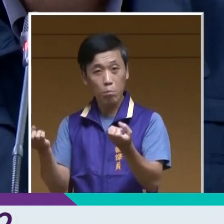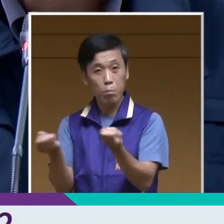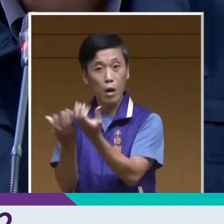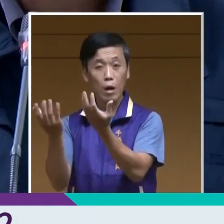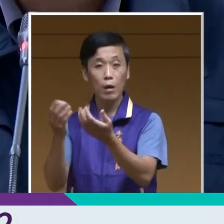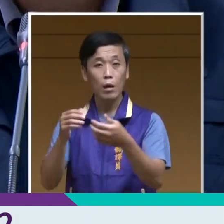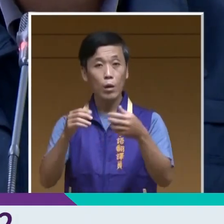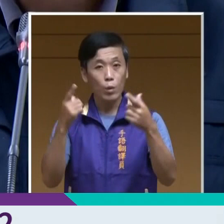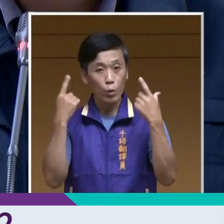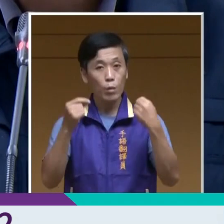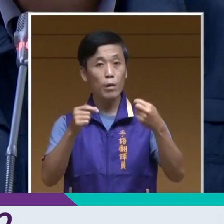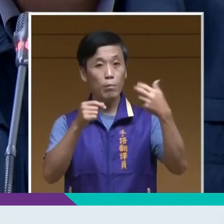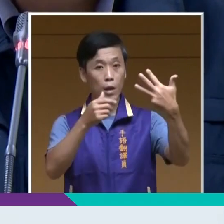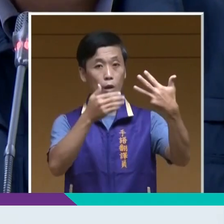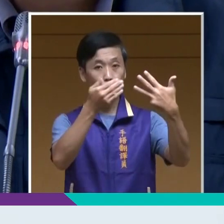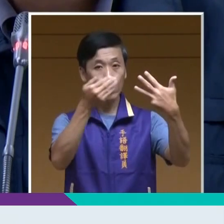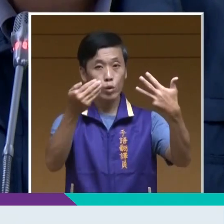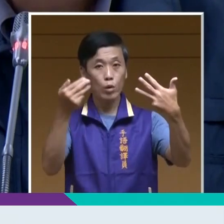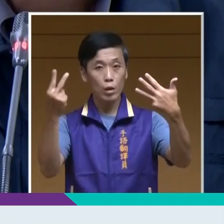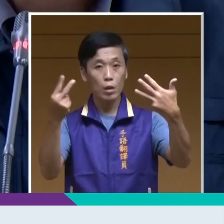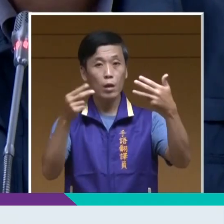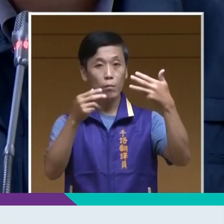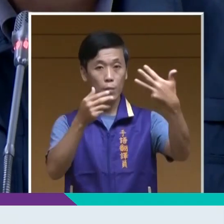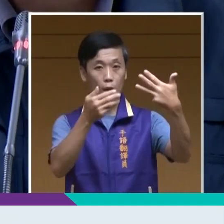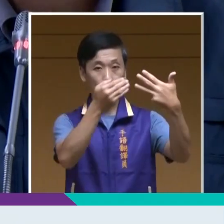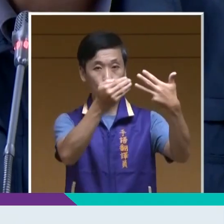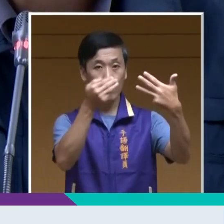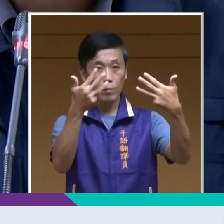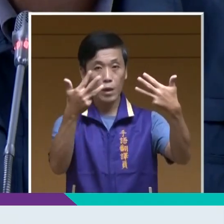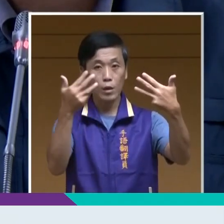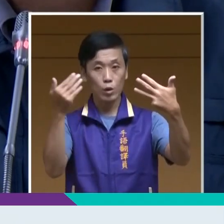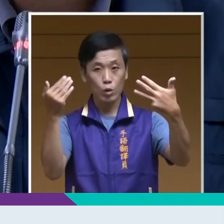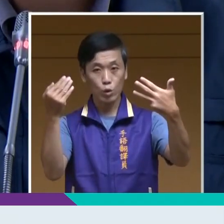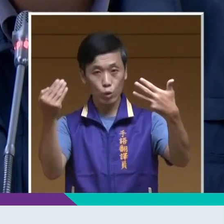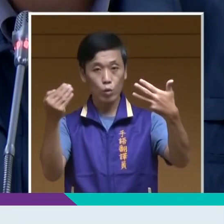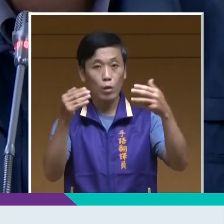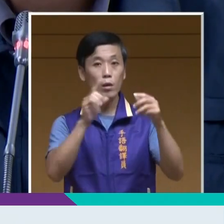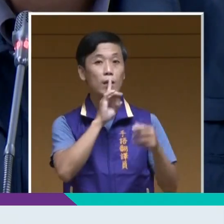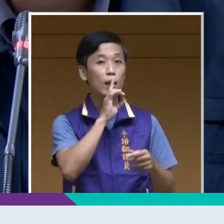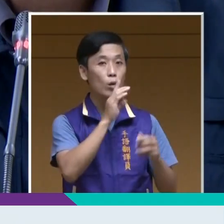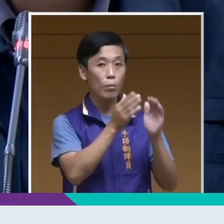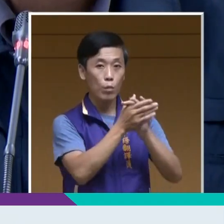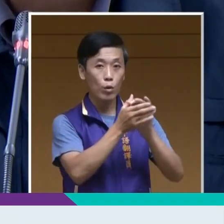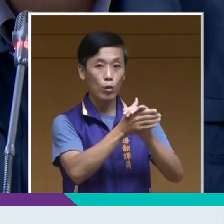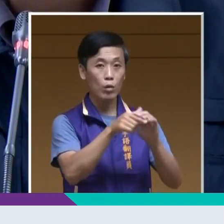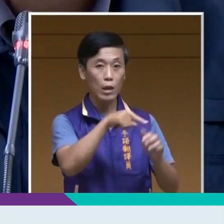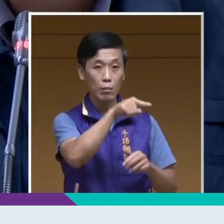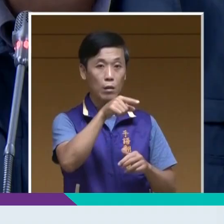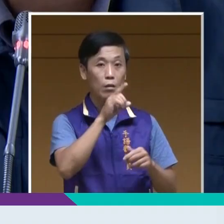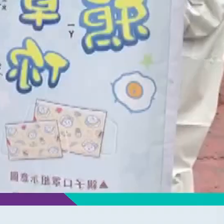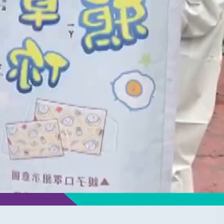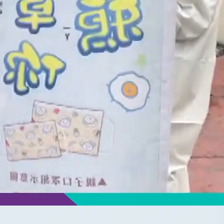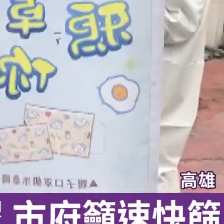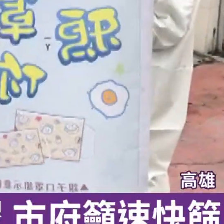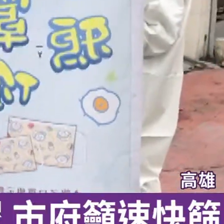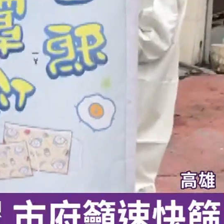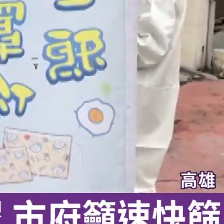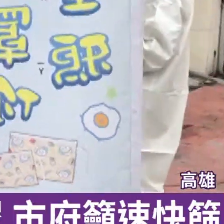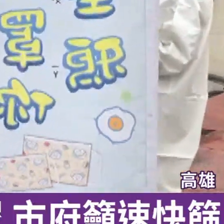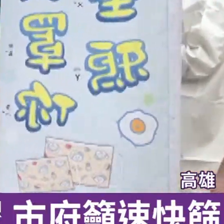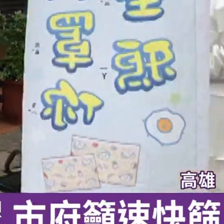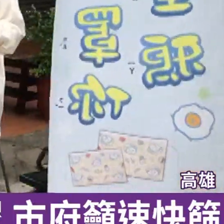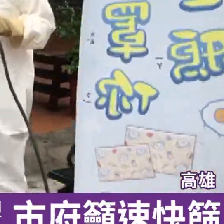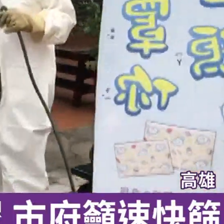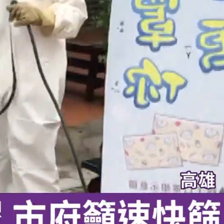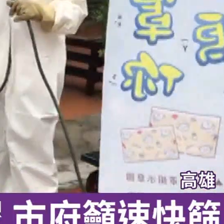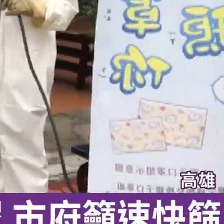案8992跟案8989这位台中的友人在台中被通报确诊出来。 顾及早餐